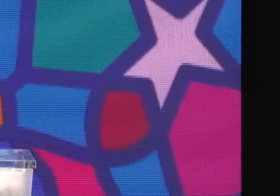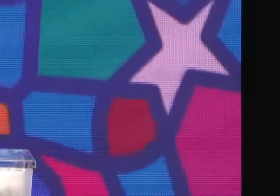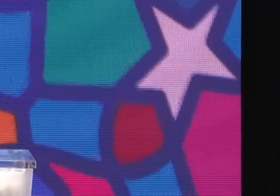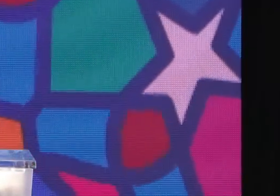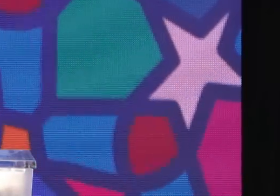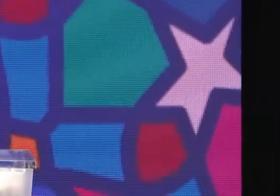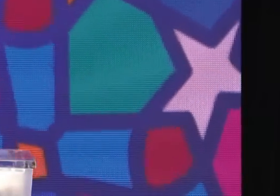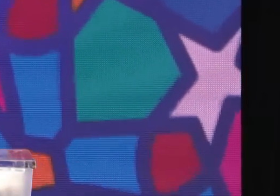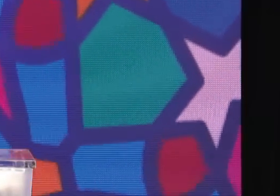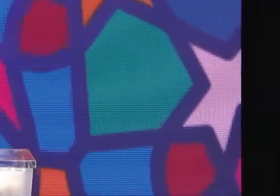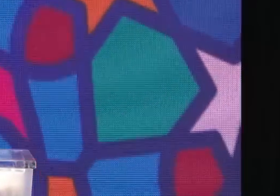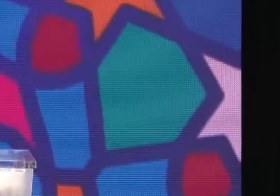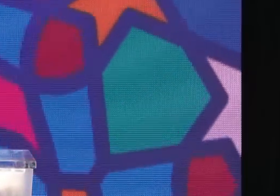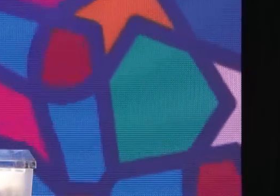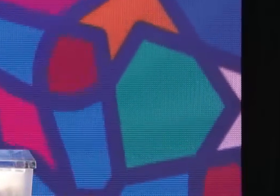Ya